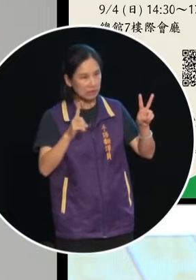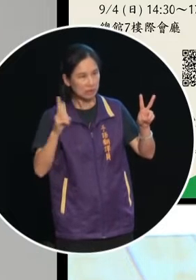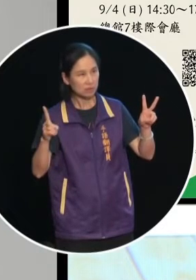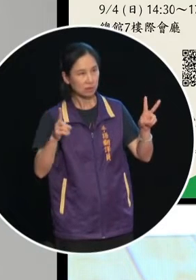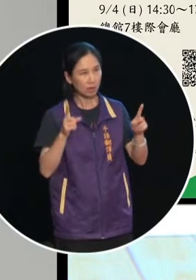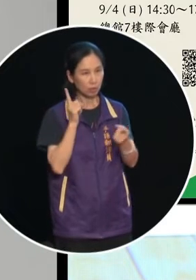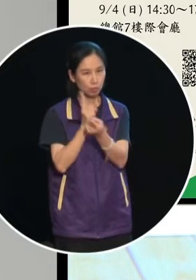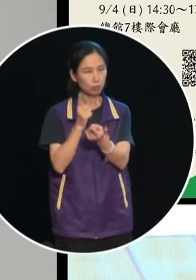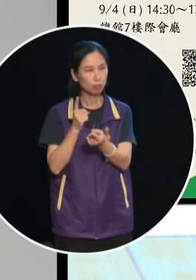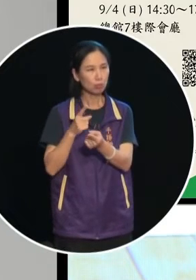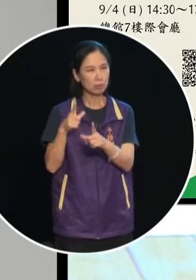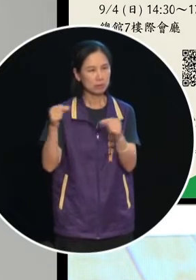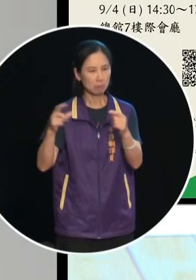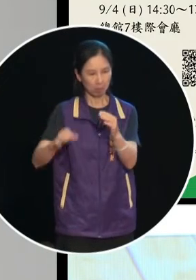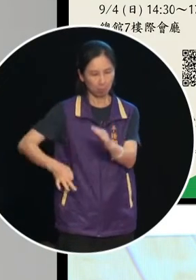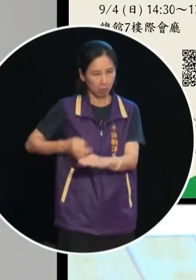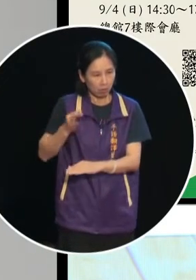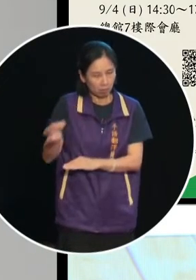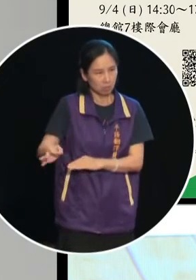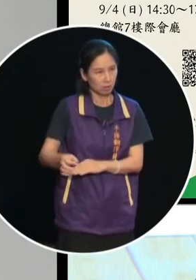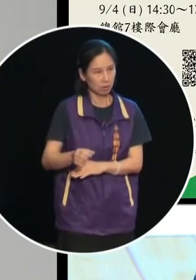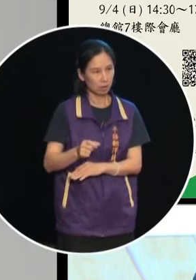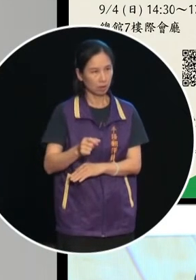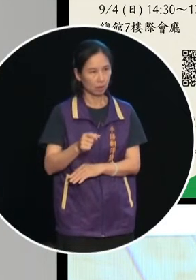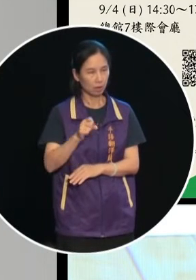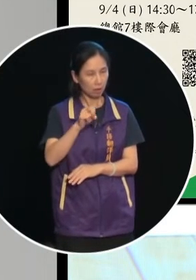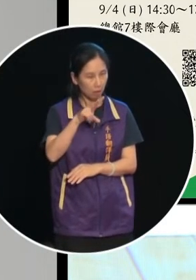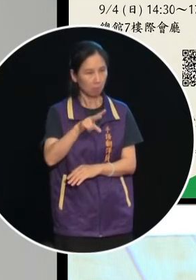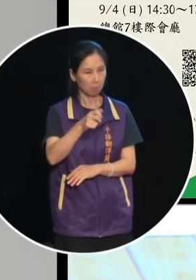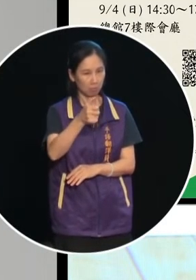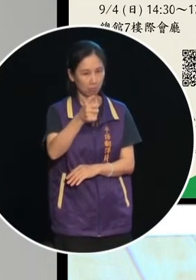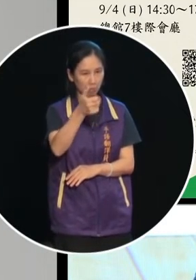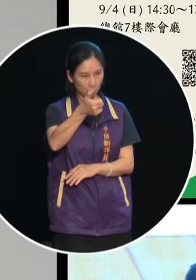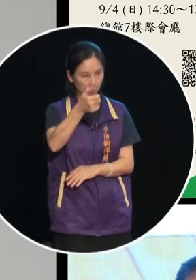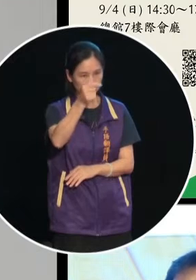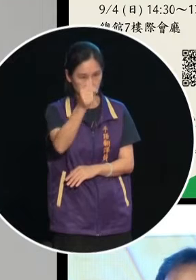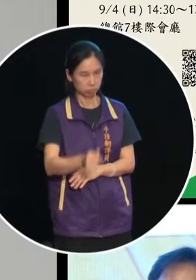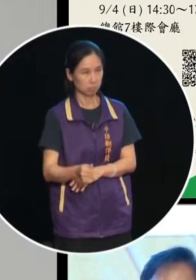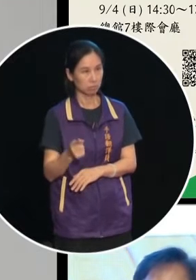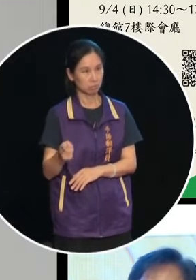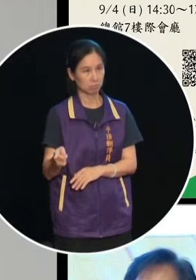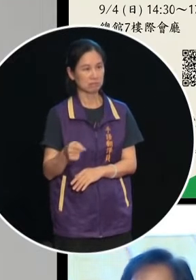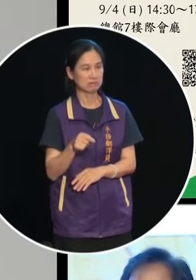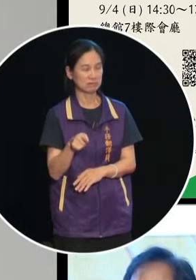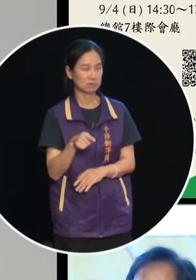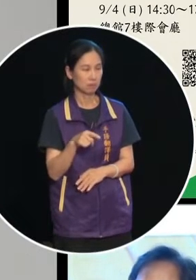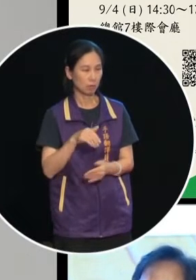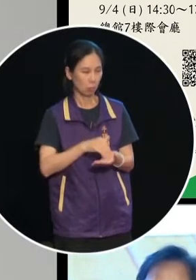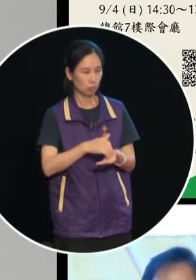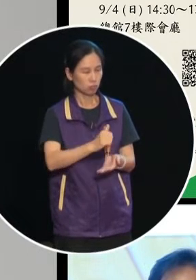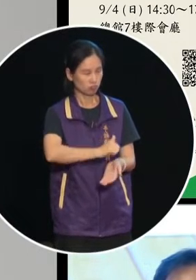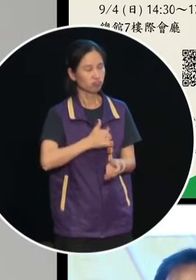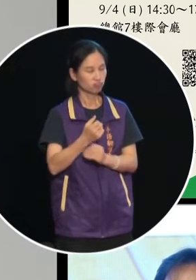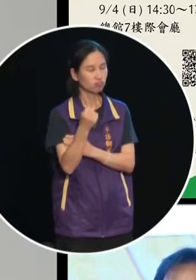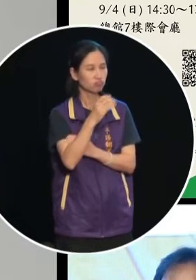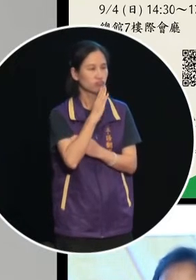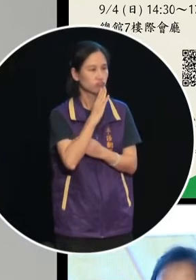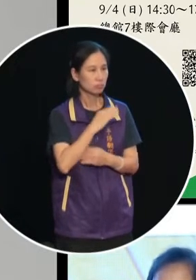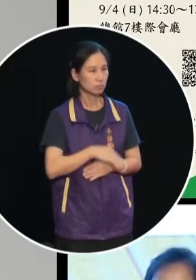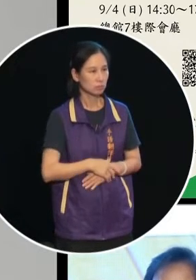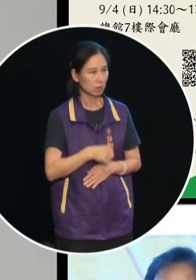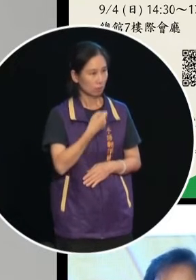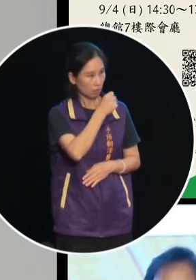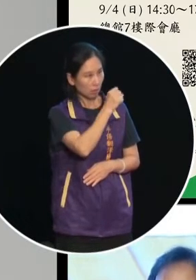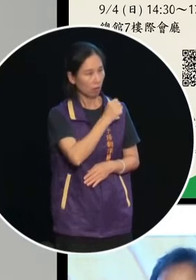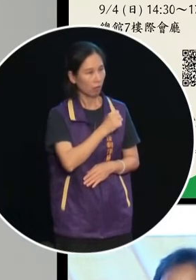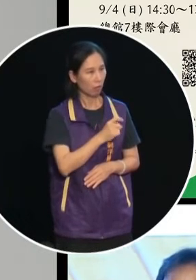款250亿，是也算是软实力，那也不是政府的什么工作，台湾的民众自